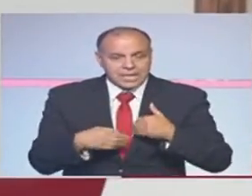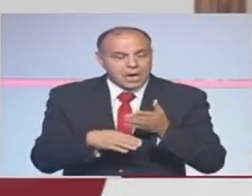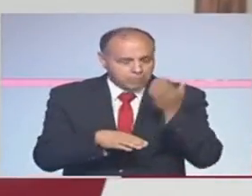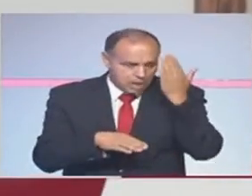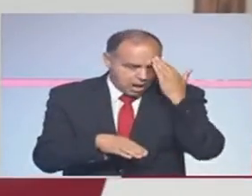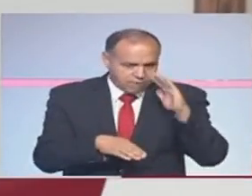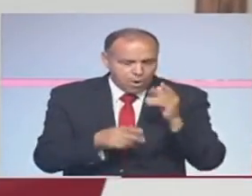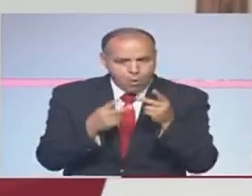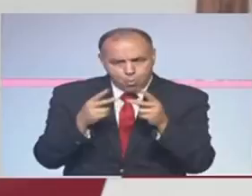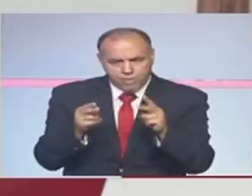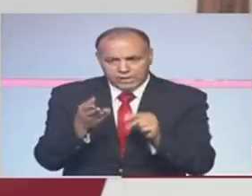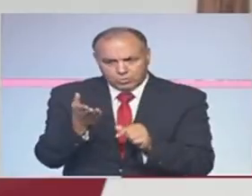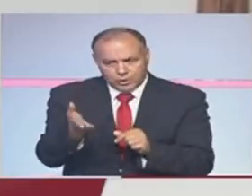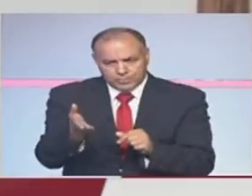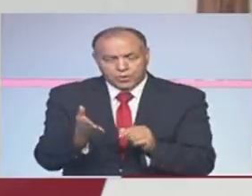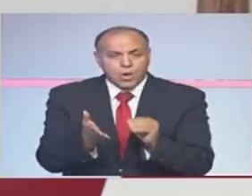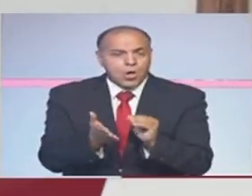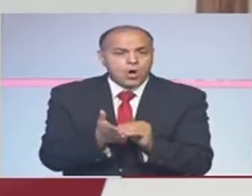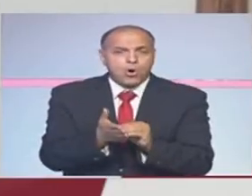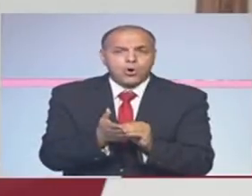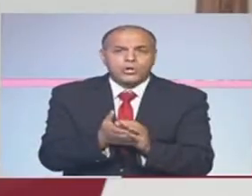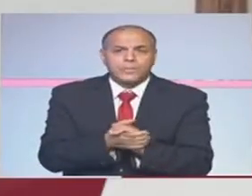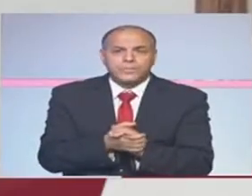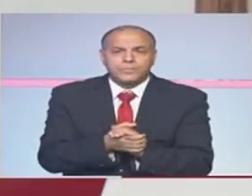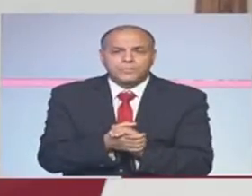موافقين على هذا كذلك